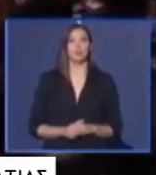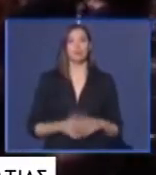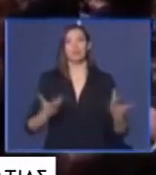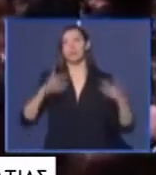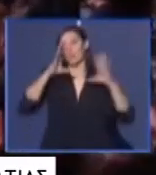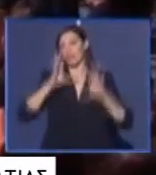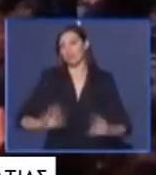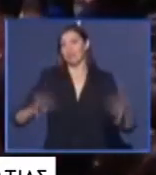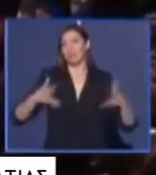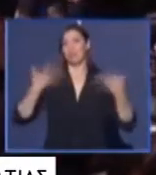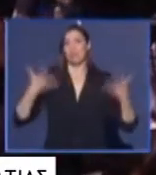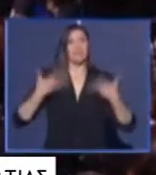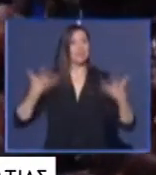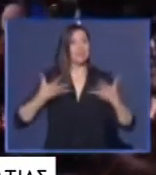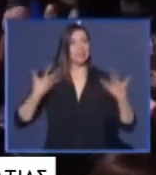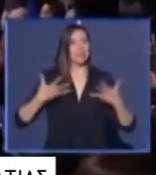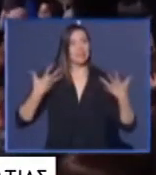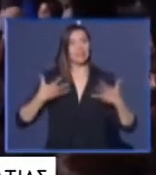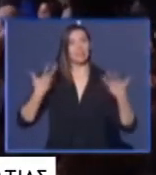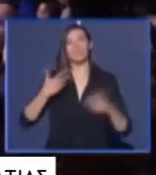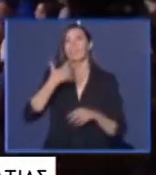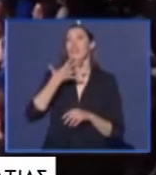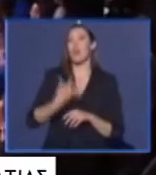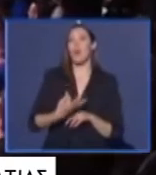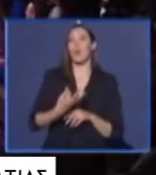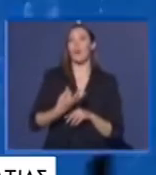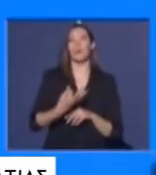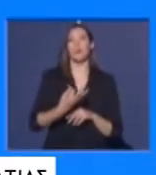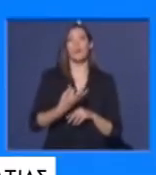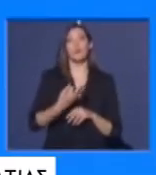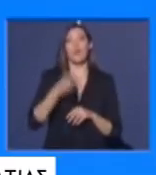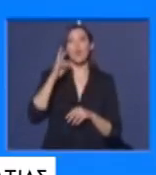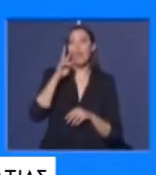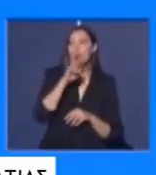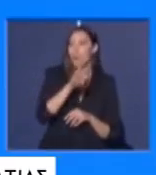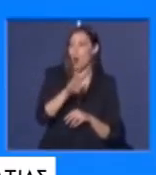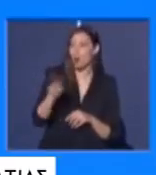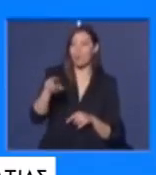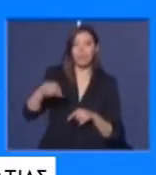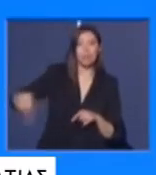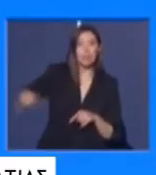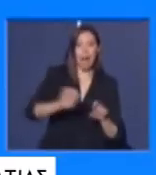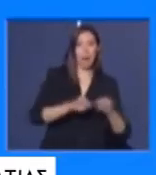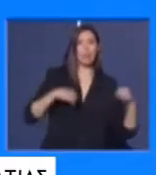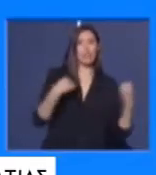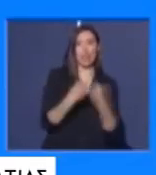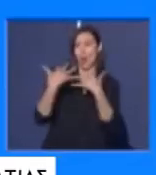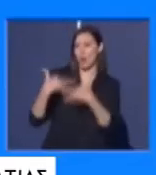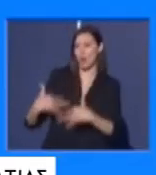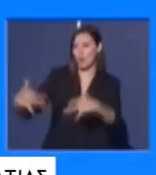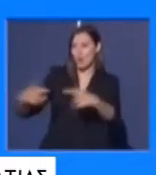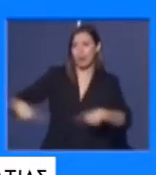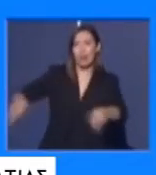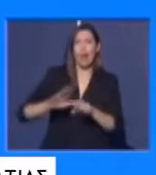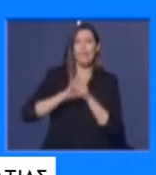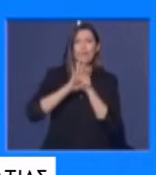Πόσο χαίρομαι όταν βλέπω μία ολόκληρη πτέρυγα του συνεδρίου να αποτελείται από